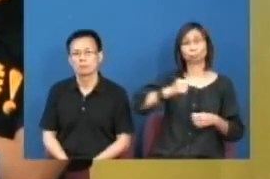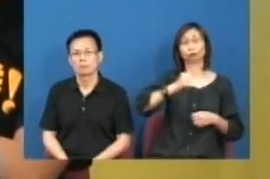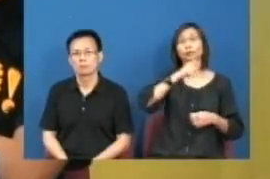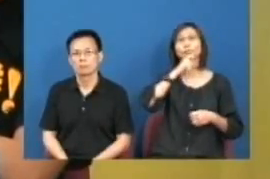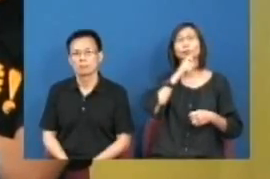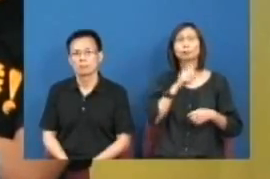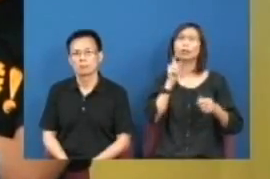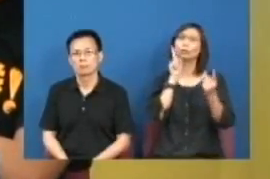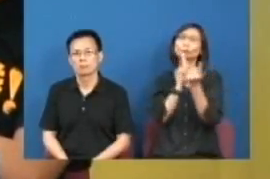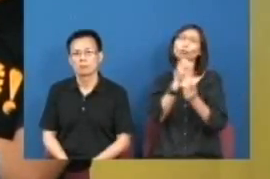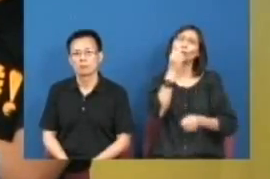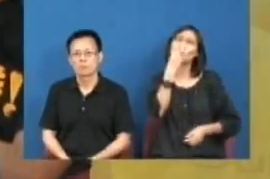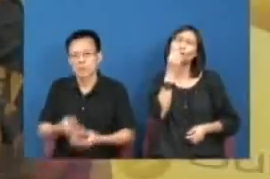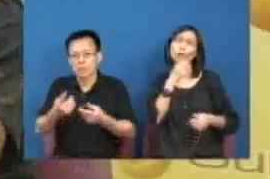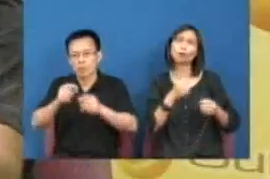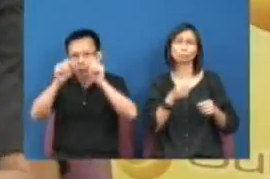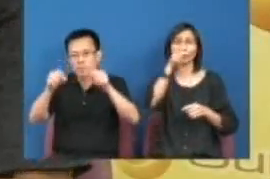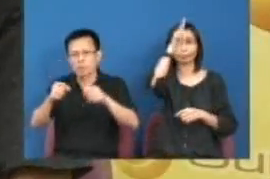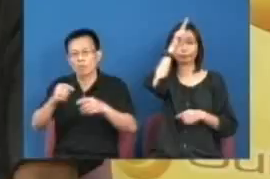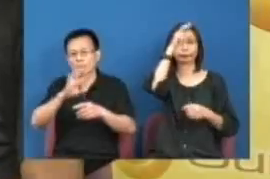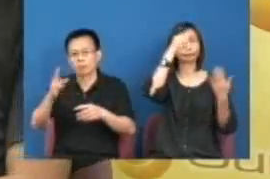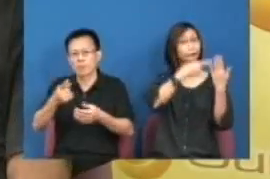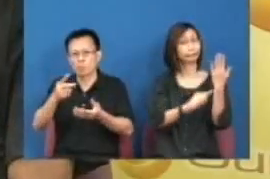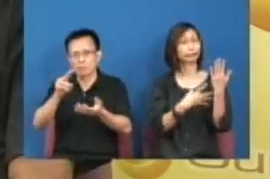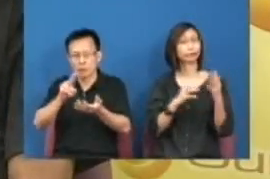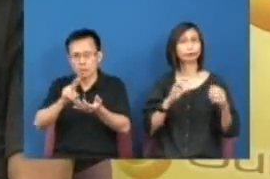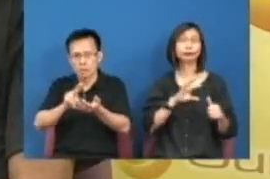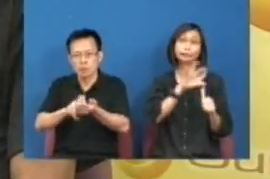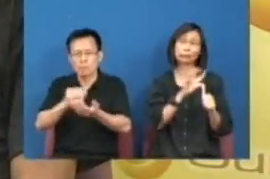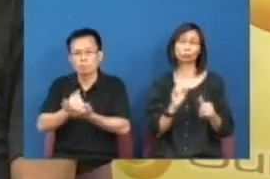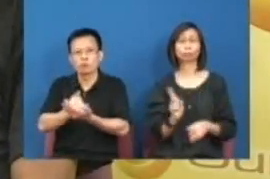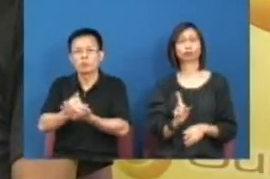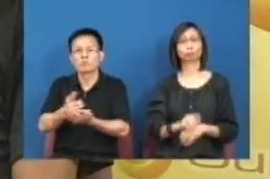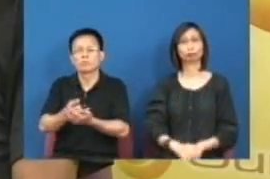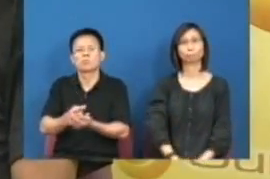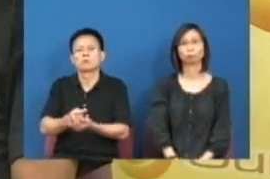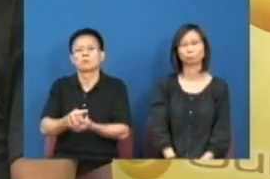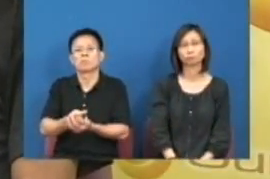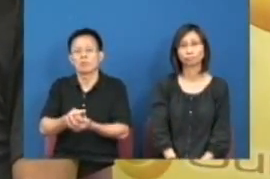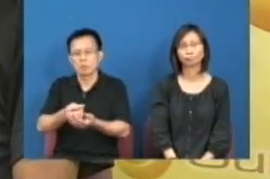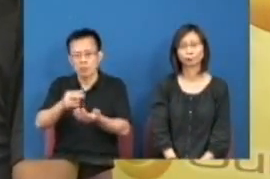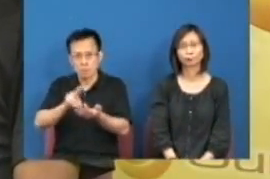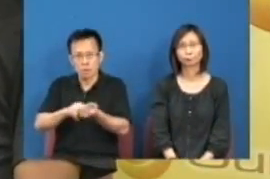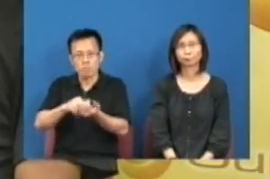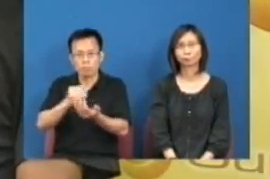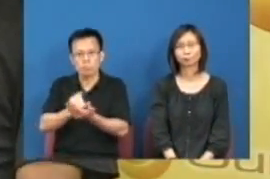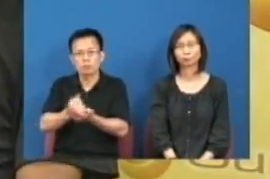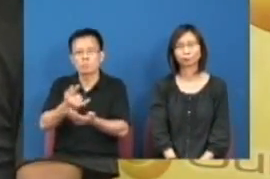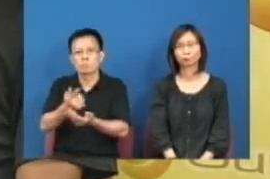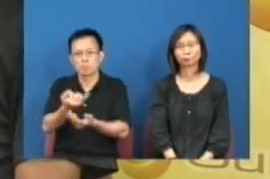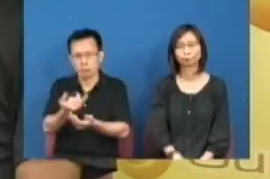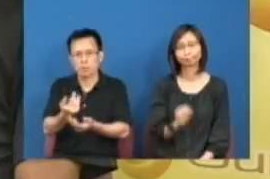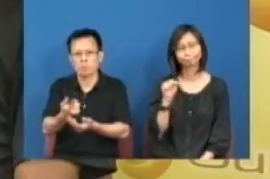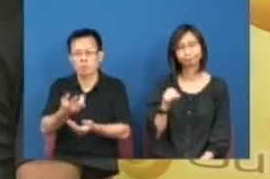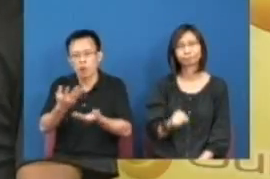策有啲咩影響？ 咁而家個問題就唔係佢接班嘅問題，即係佢接唔接到班，雖然間好有大有可能， 係